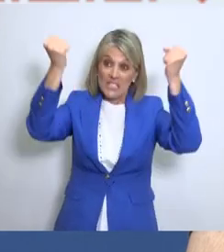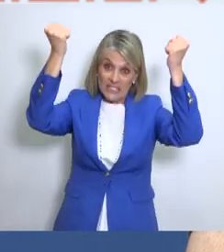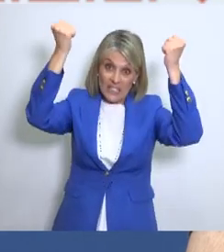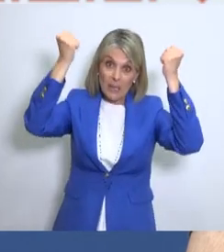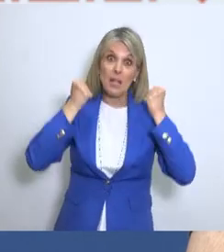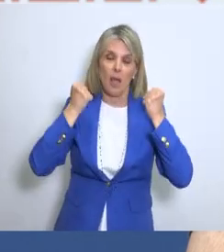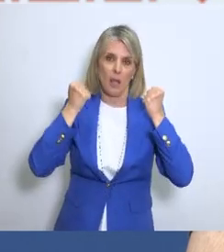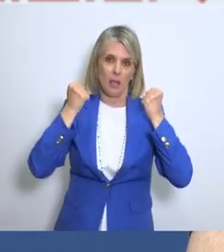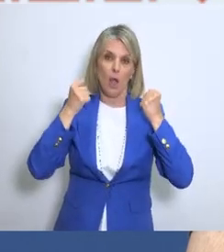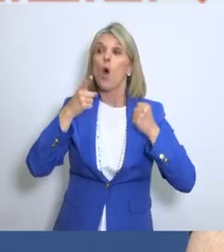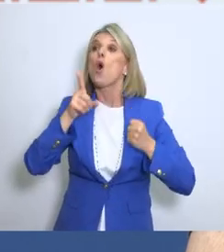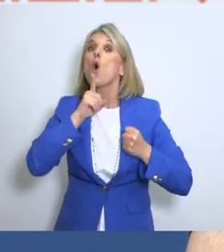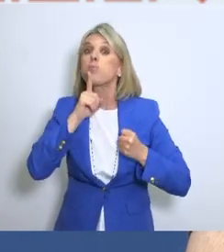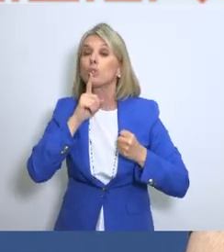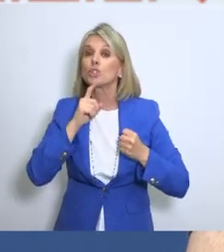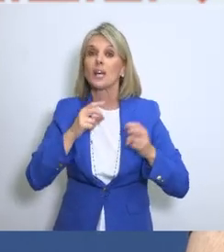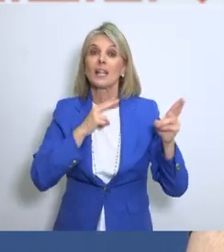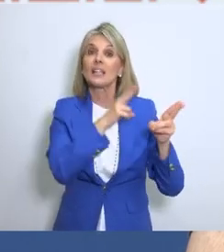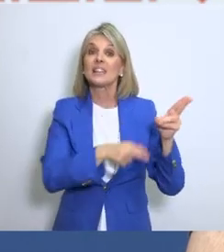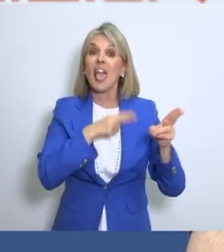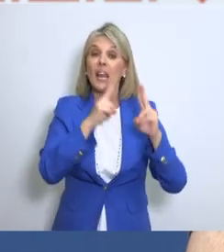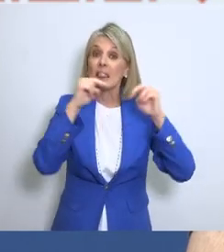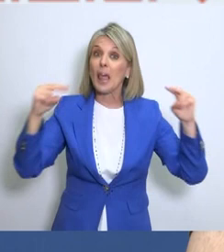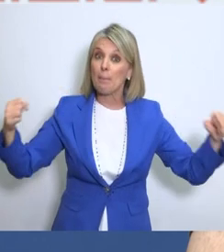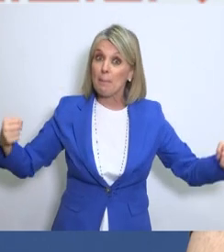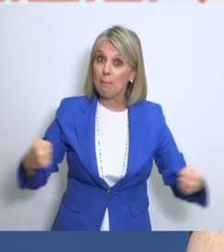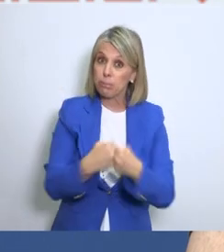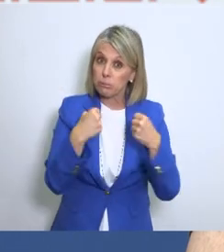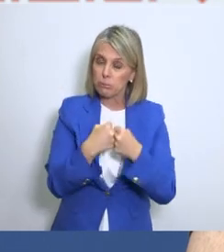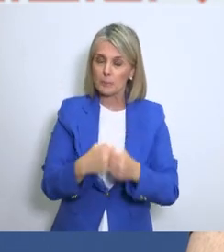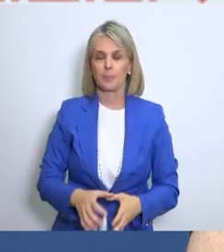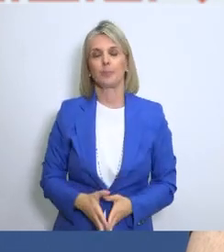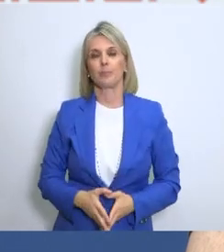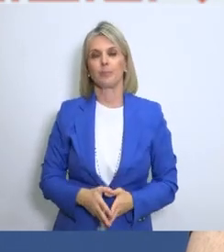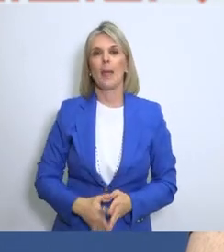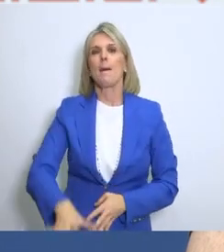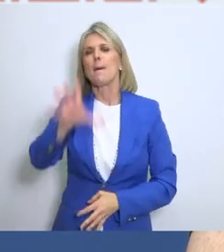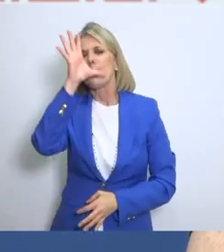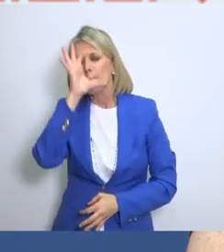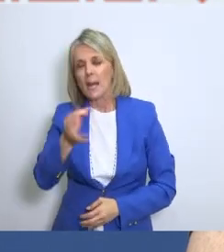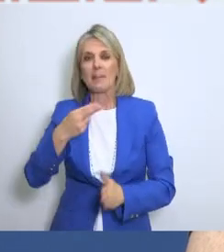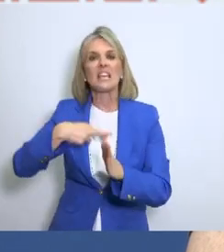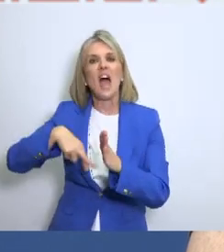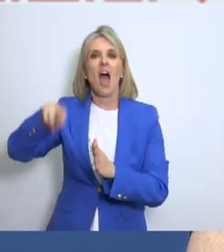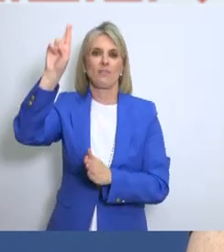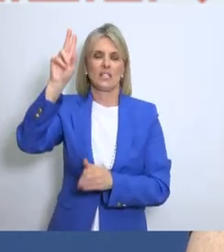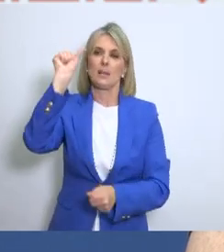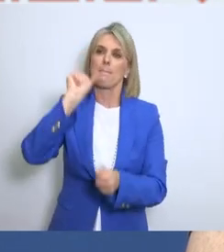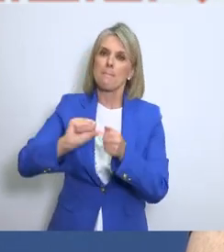από το έγκλημα στα Τέμπη. Πραγματικές αυξήσεις σε μισθούς και συντάξεις, συλλογικές συμβάσεις για